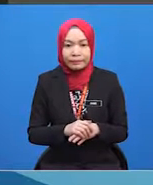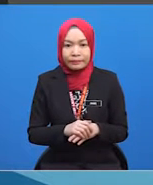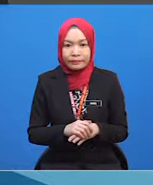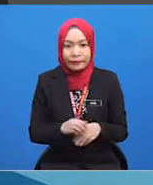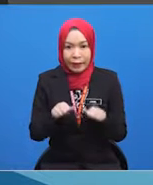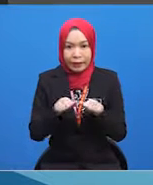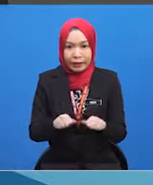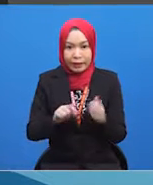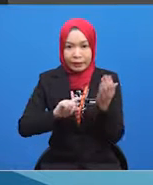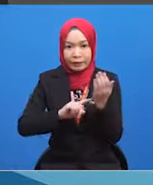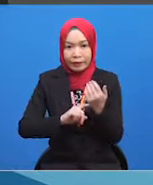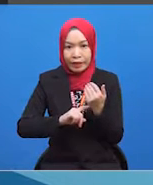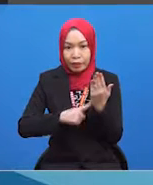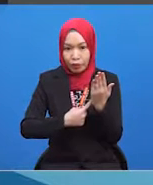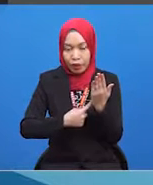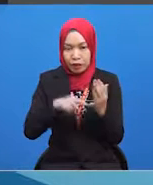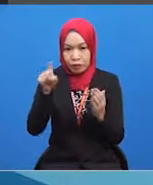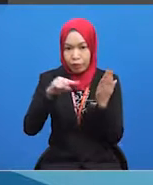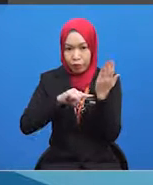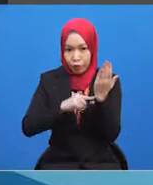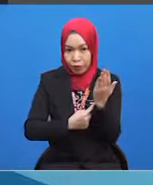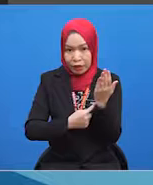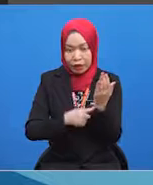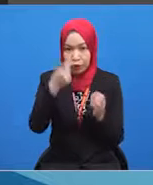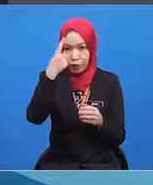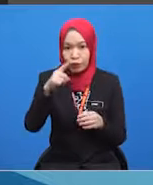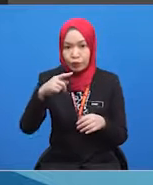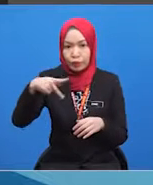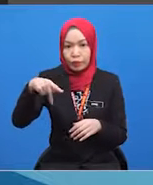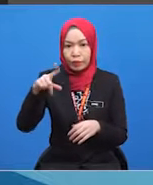Tetapkan poin mula untuk memulakan tracing image.